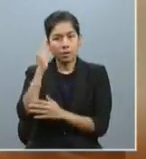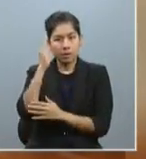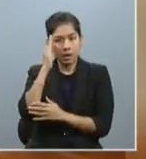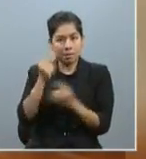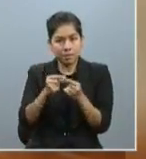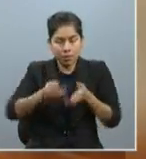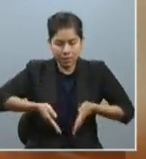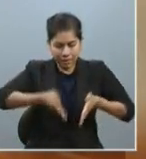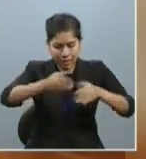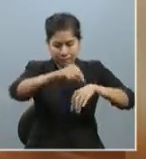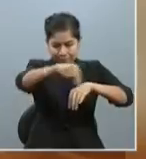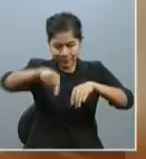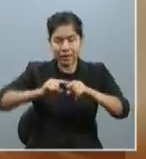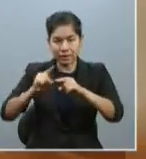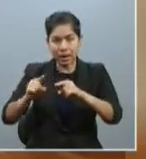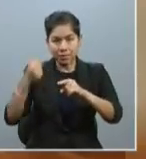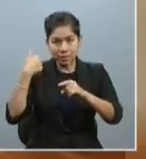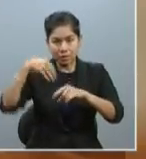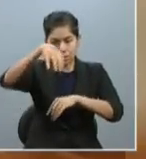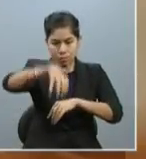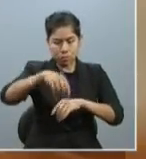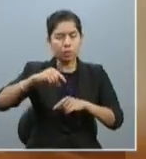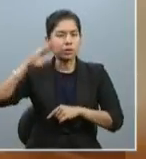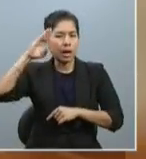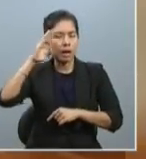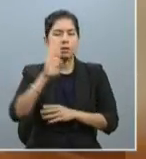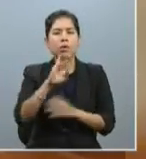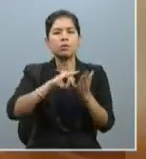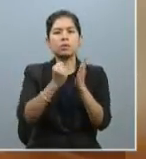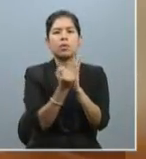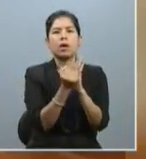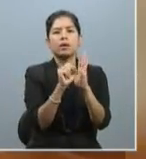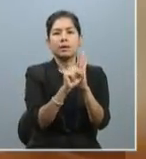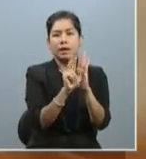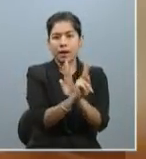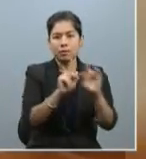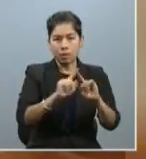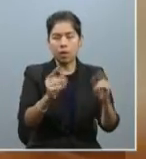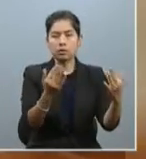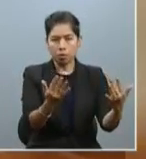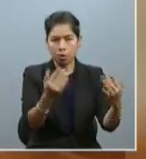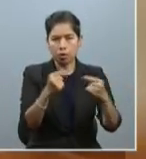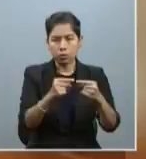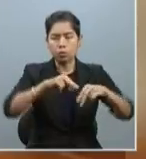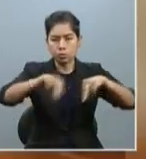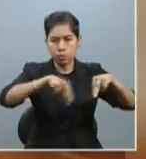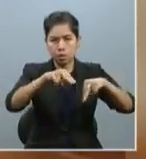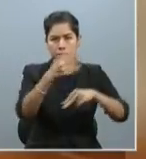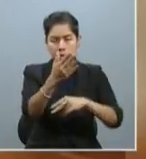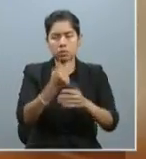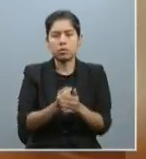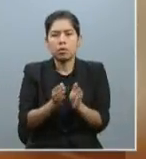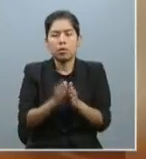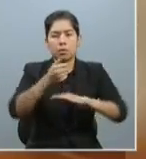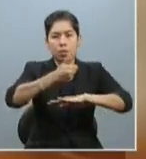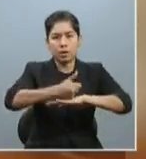างสาวยิ่งลักษณ์ไปสิ้นสุดที่ด่านทหารสระแก้วแต่ก็จะขอตรวจสอบก่อนนะครับรวมไปถึงพลโทอภิรัตน์คงสมพงษ์แม่ทัพภาคที่1บอกว่